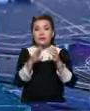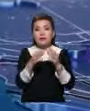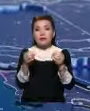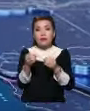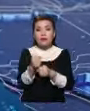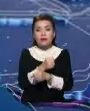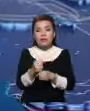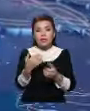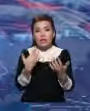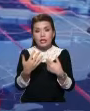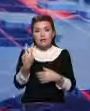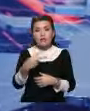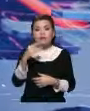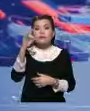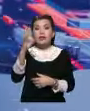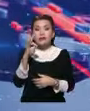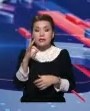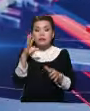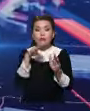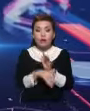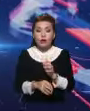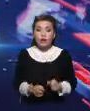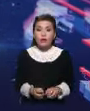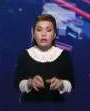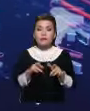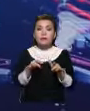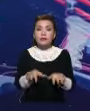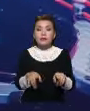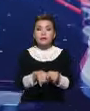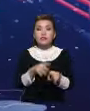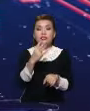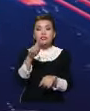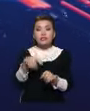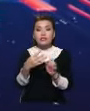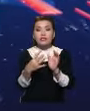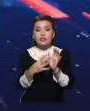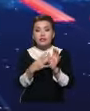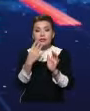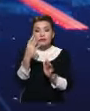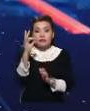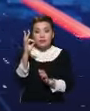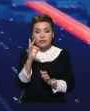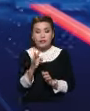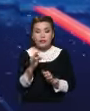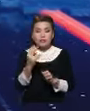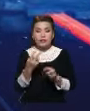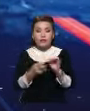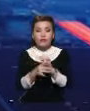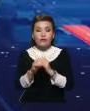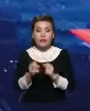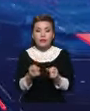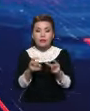семейно-бытовых отношений на 20%, в том числе уголовных правонарушений на 4,2%, тяжких преступлений, совершенных в